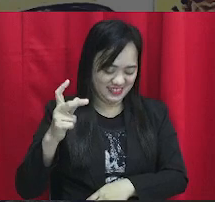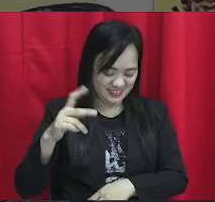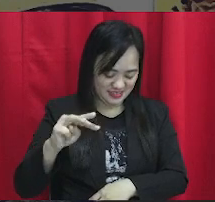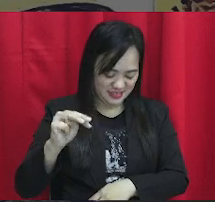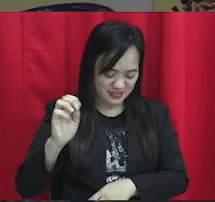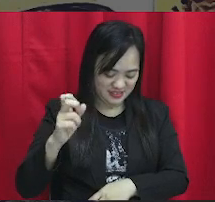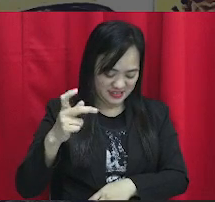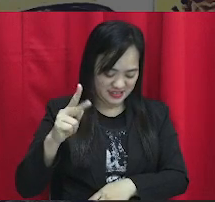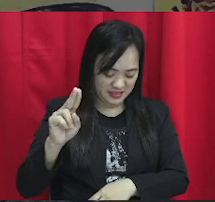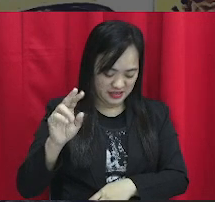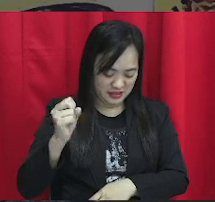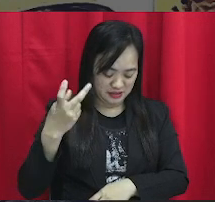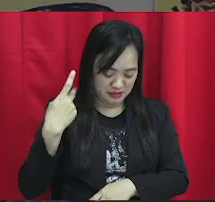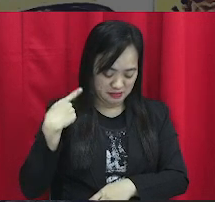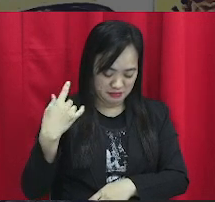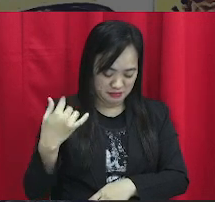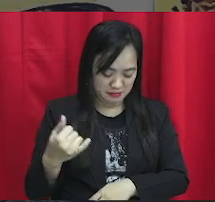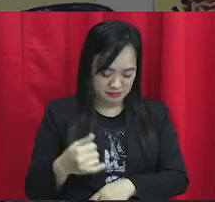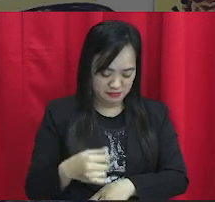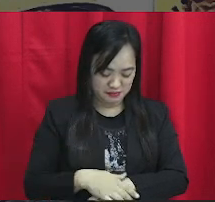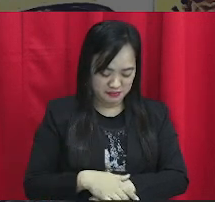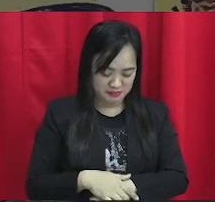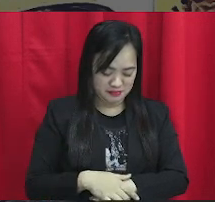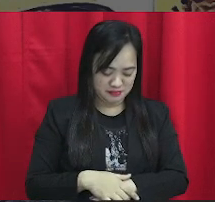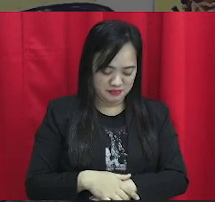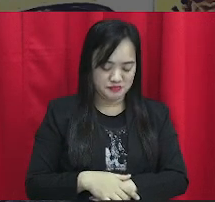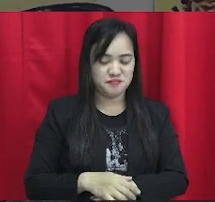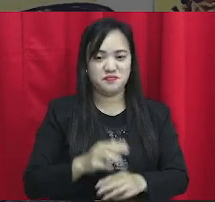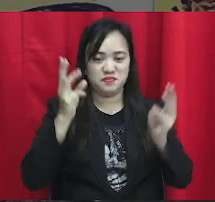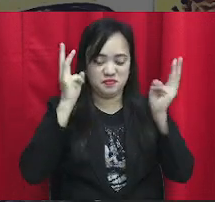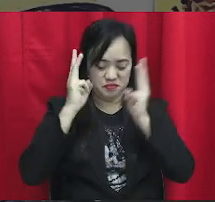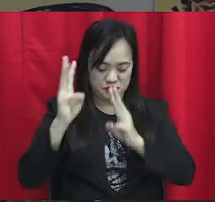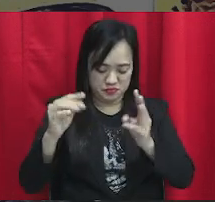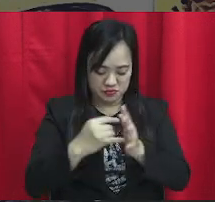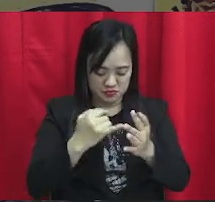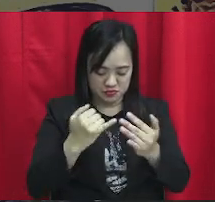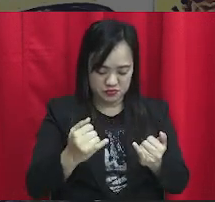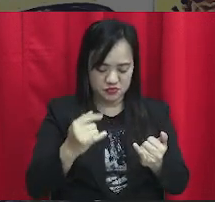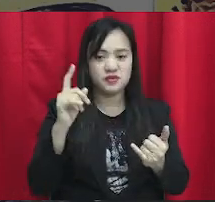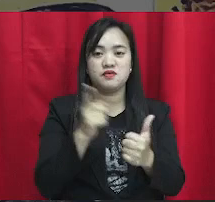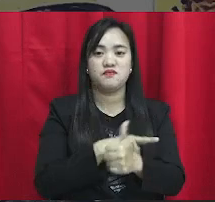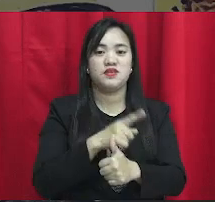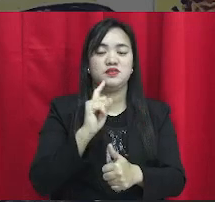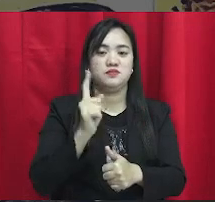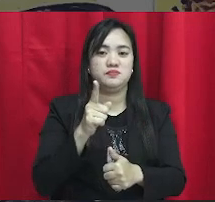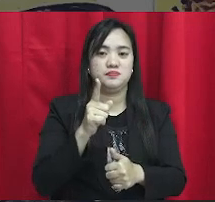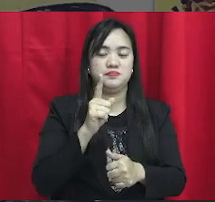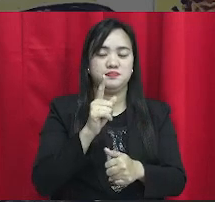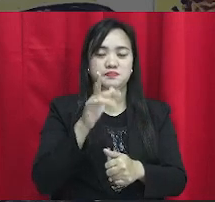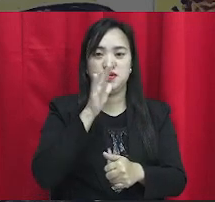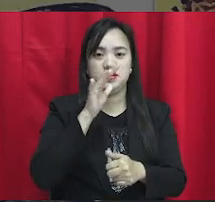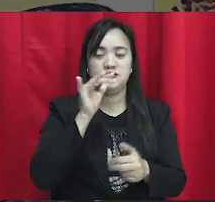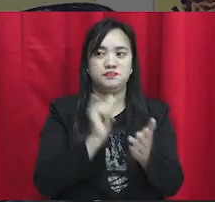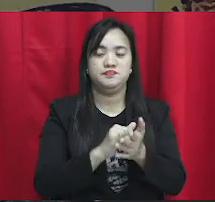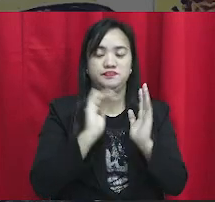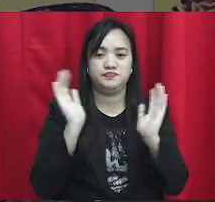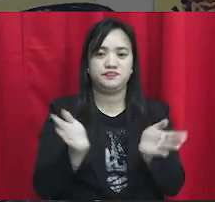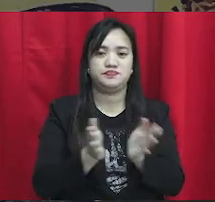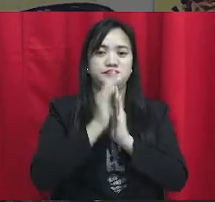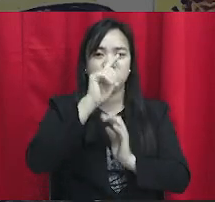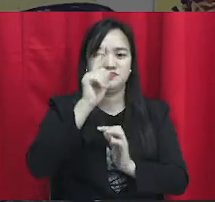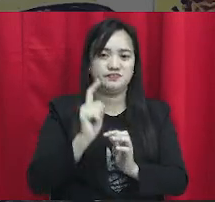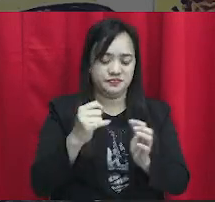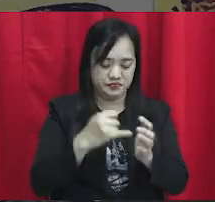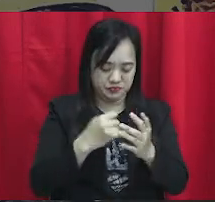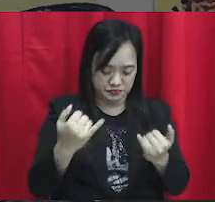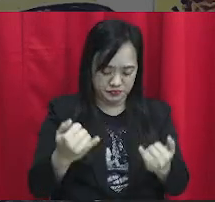Si Nanay Lynn po, naka-live siya ngayon. Nanood siya. At siya po ang ating unang tatanungin ngayon. So, ready na ba kayo, Nanay Lynn? Okay,